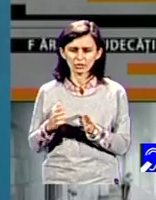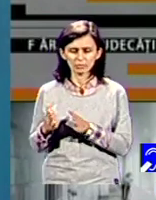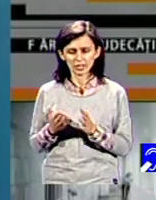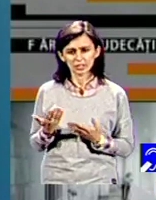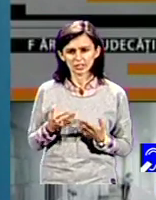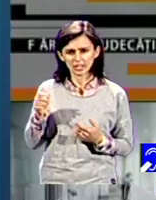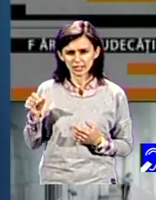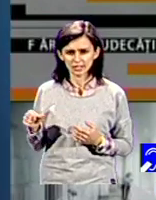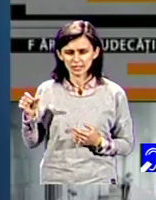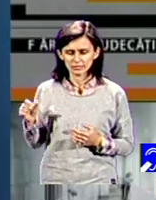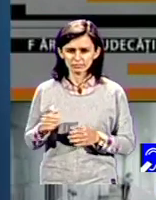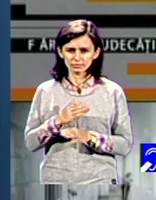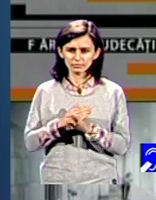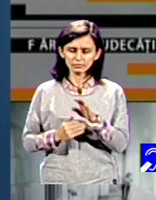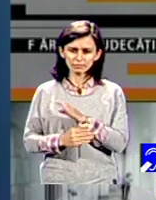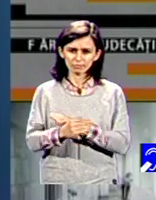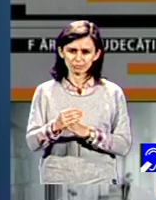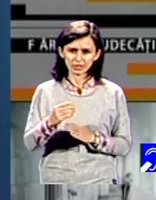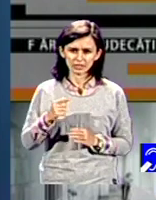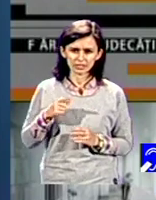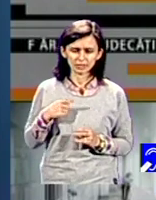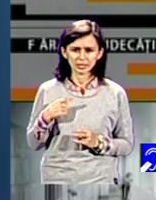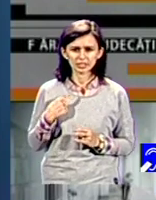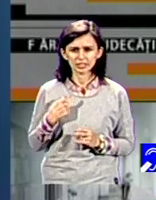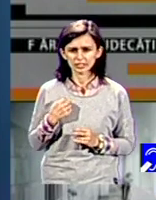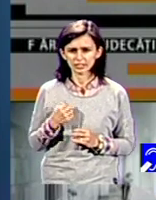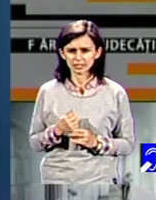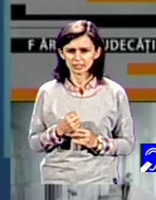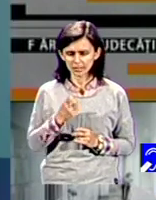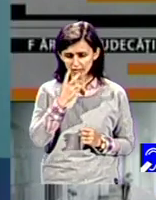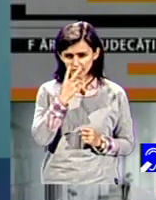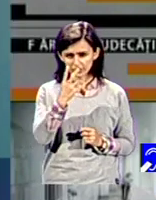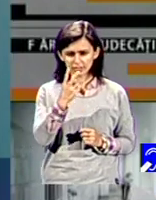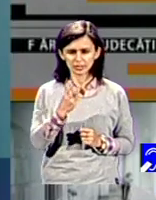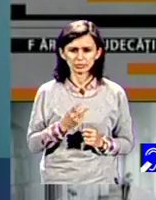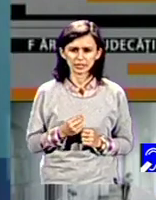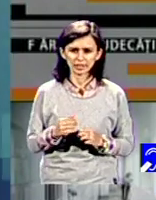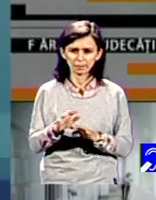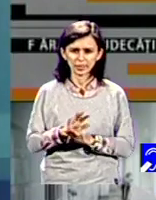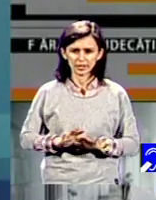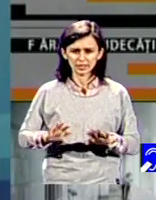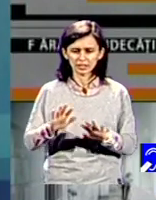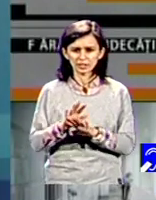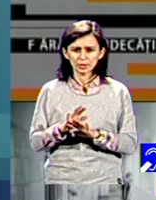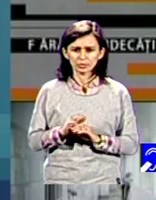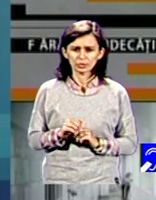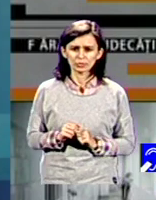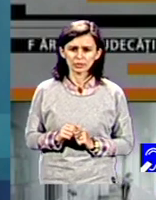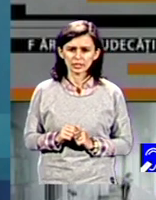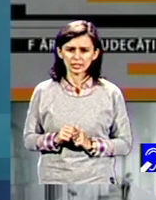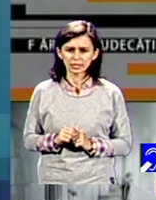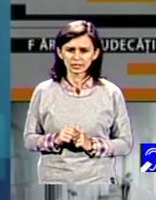dizabilități la rândul lor ar deveni sunt au fost vizibile sunt vizibile în spațiul public acesta este